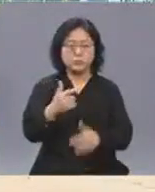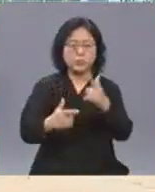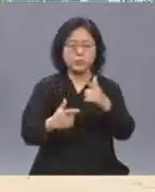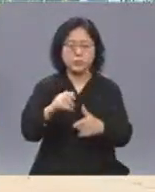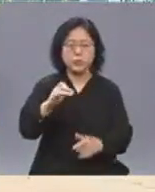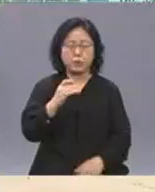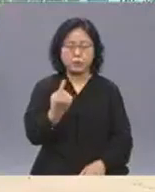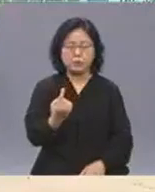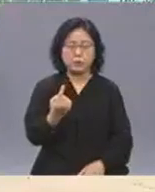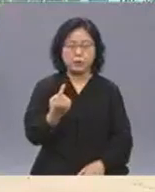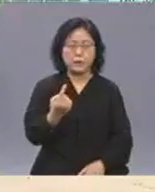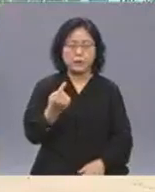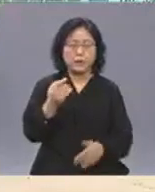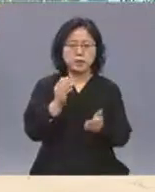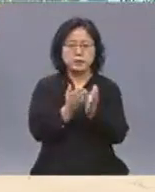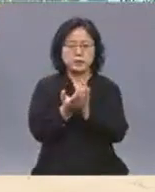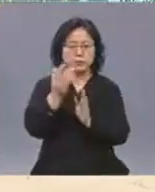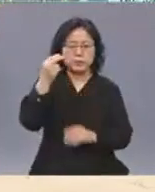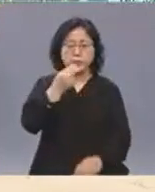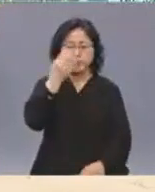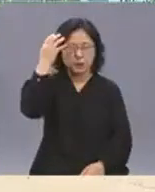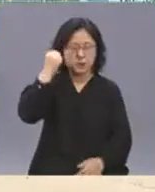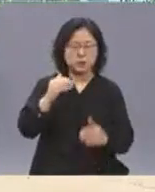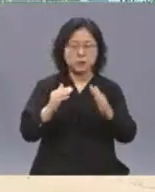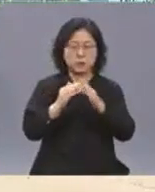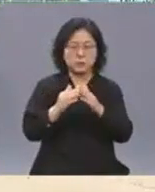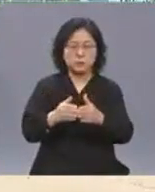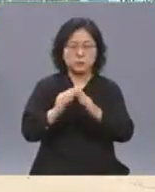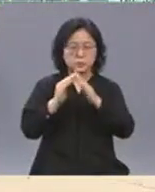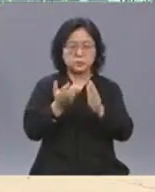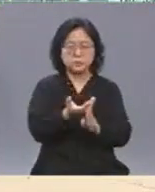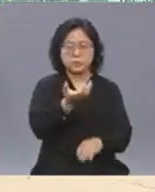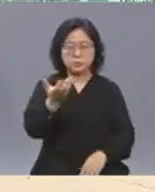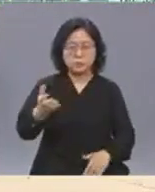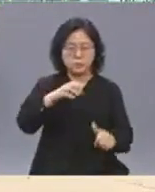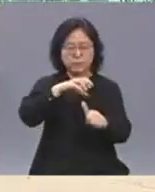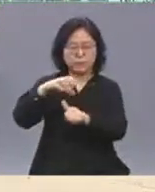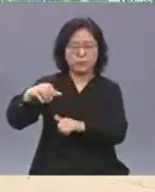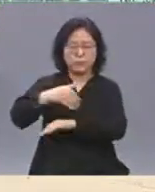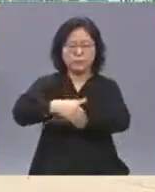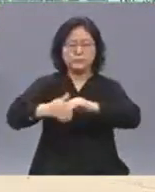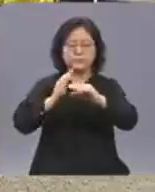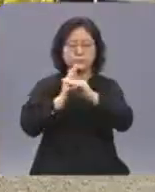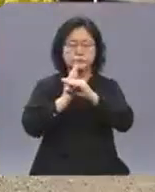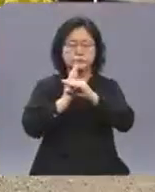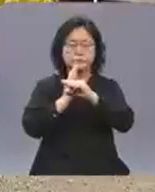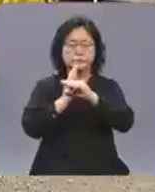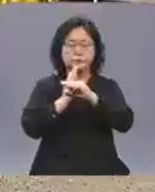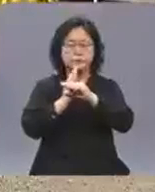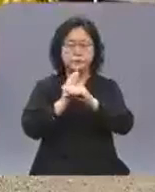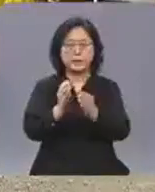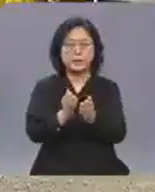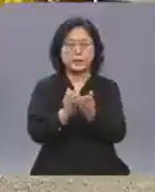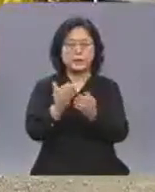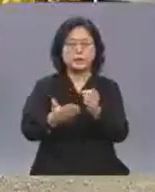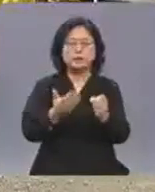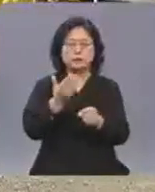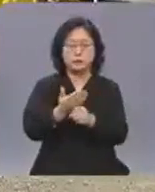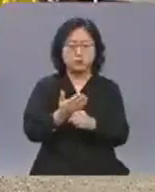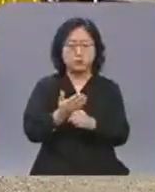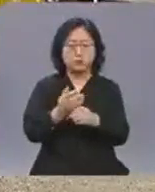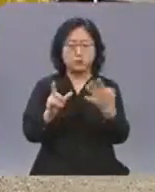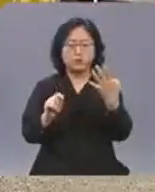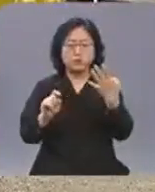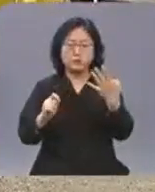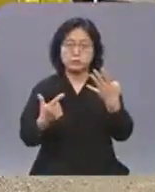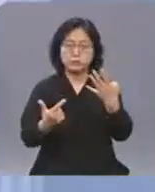목포 고아도 인근에 세월호 생명 기업관이 건립되면 그곳으로 옮겨 보존을 이어가게 됩니다 세월호 9주기 당일인